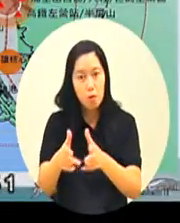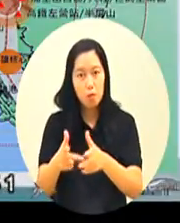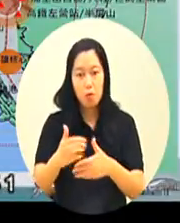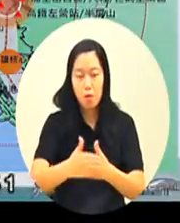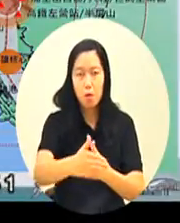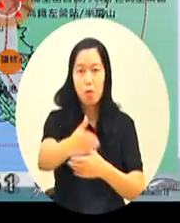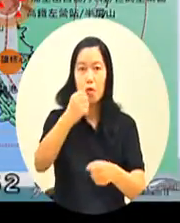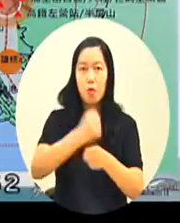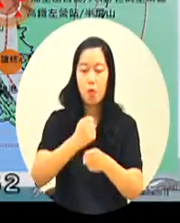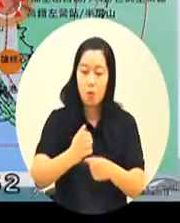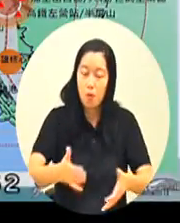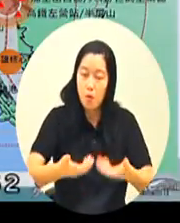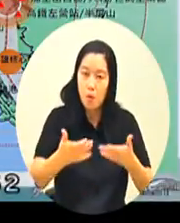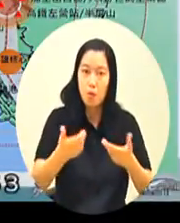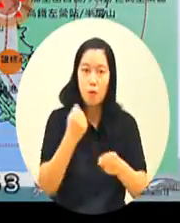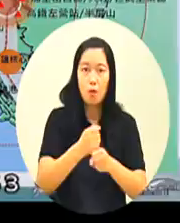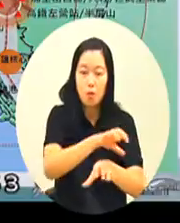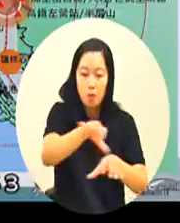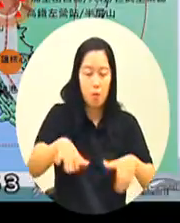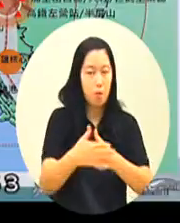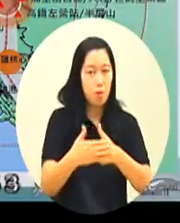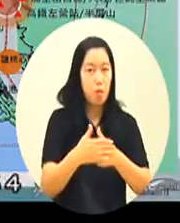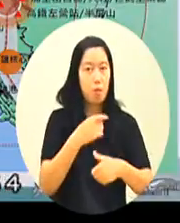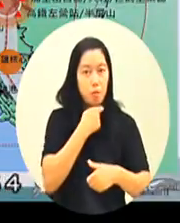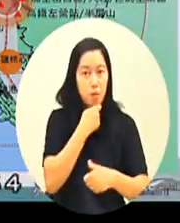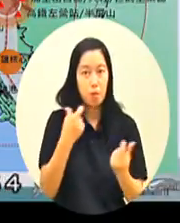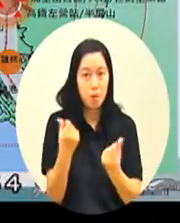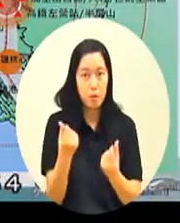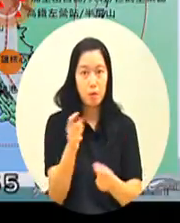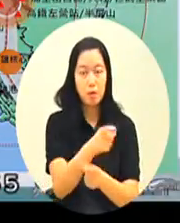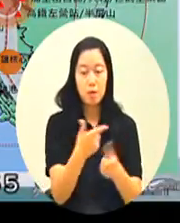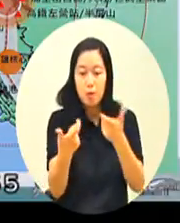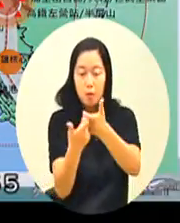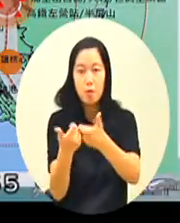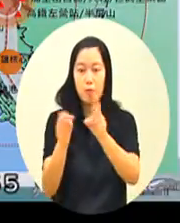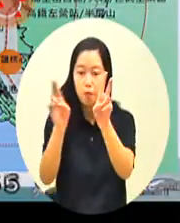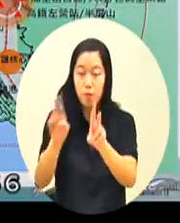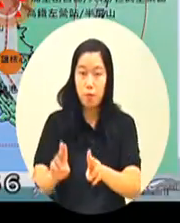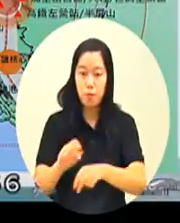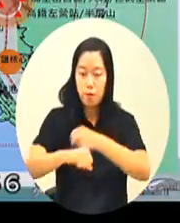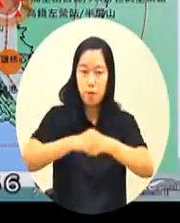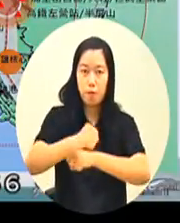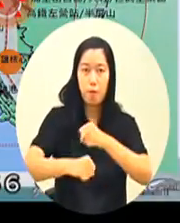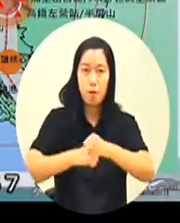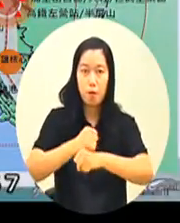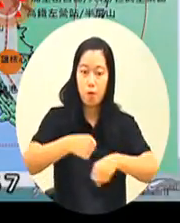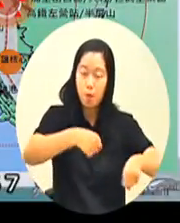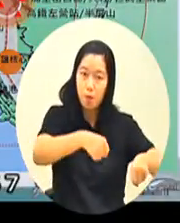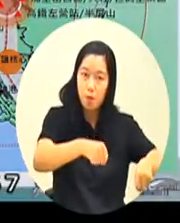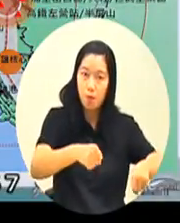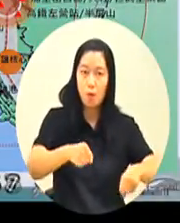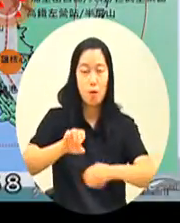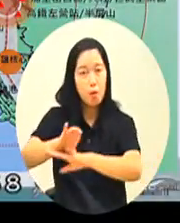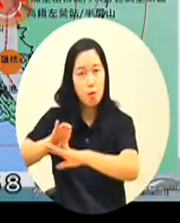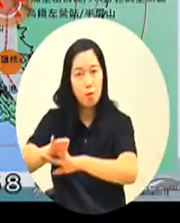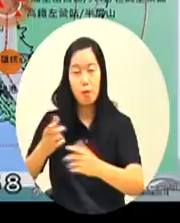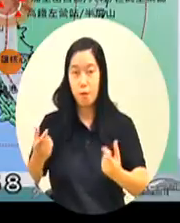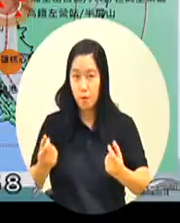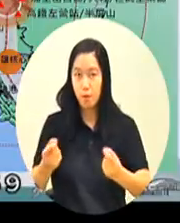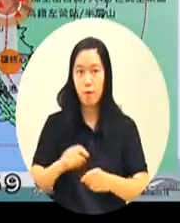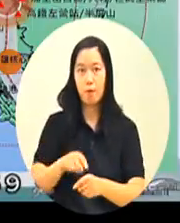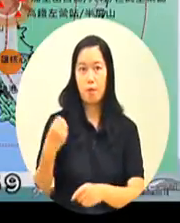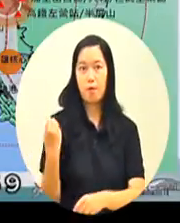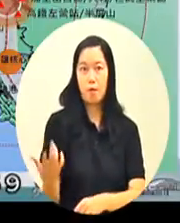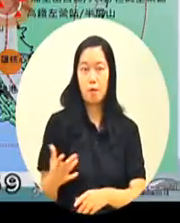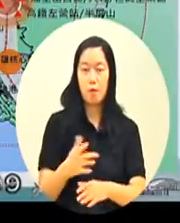更轻量，来符合接下来未来包括像电动车等等这些车辆载具要轻量化的方向。所以新材料的